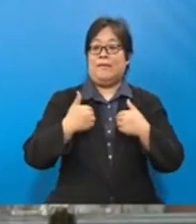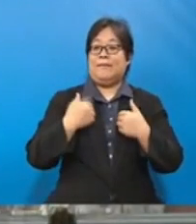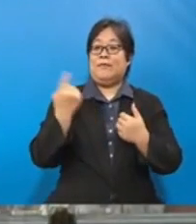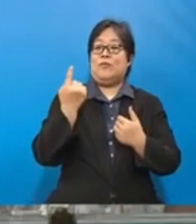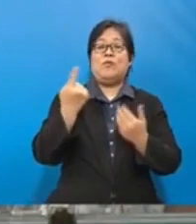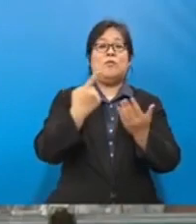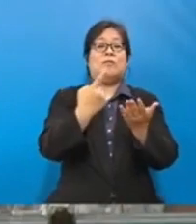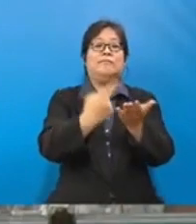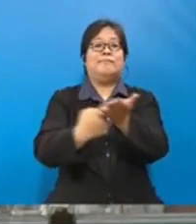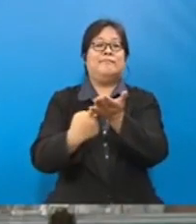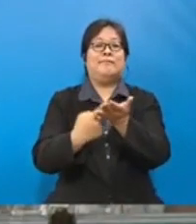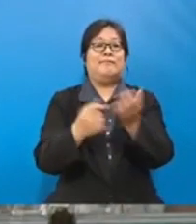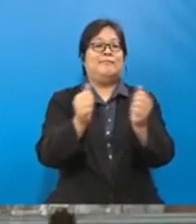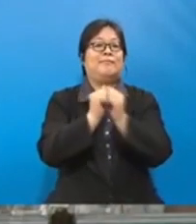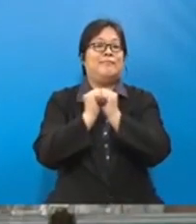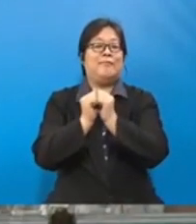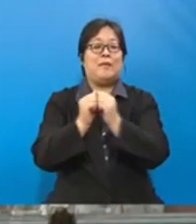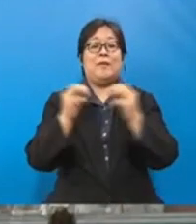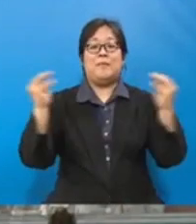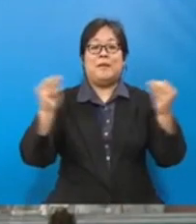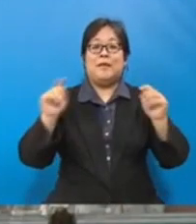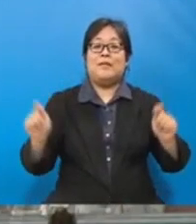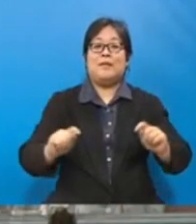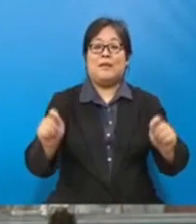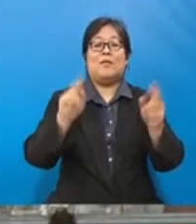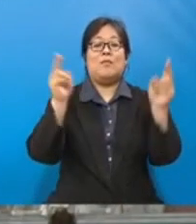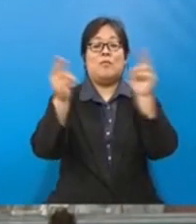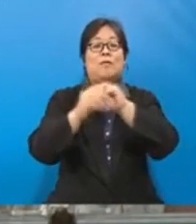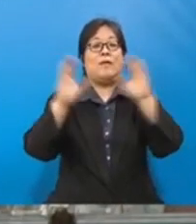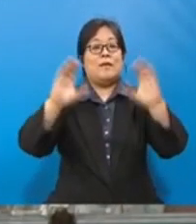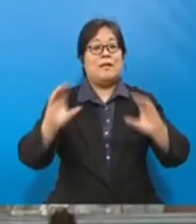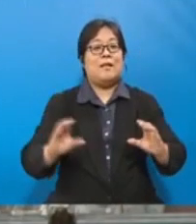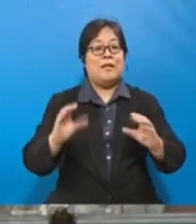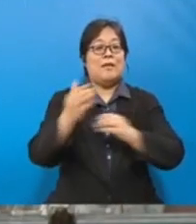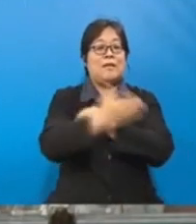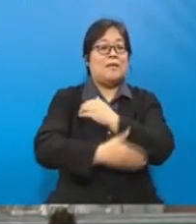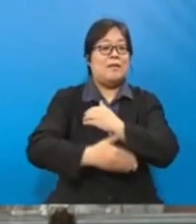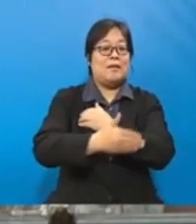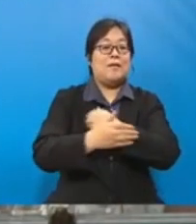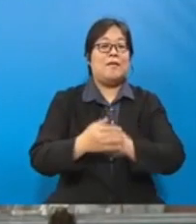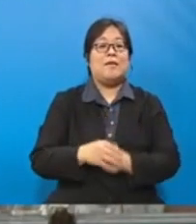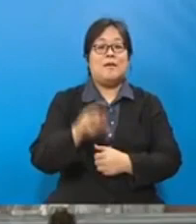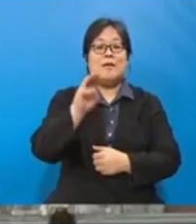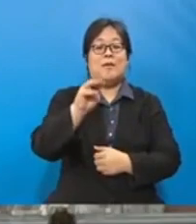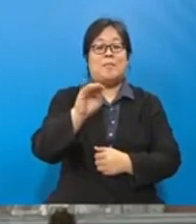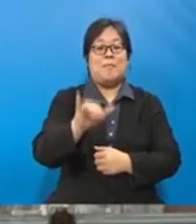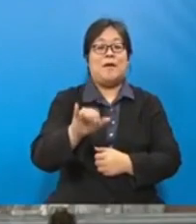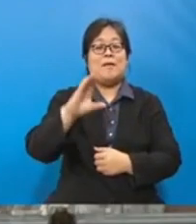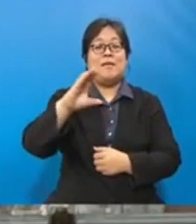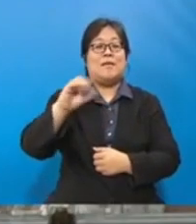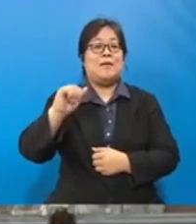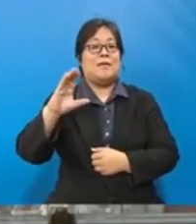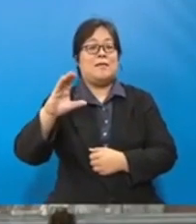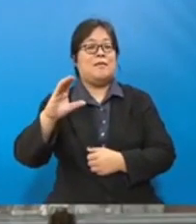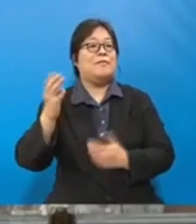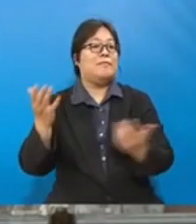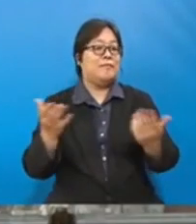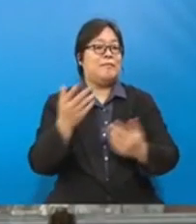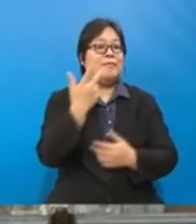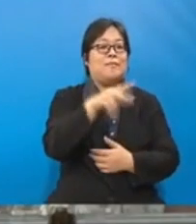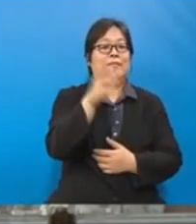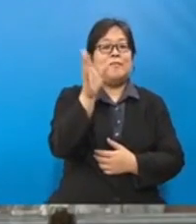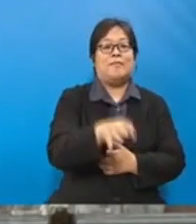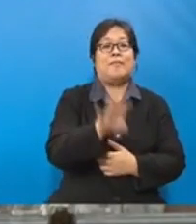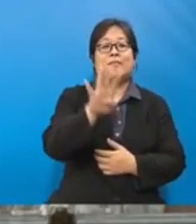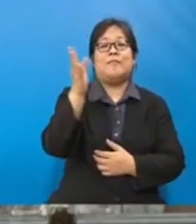perbincangan bersama dalam majelis tindakan perbaikan negara atau ringkasnya mich yang diadakan pada 13